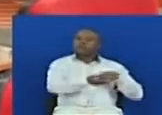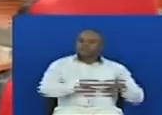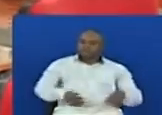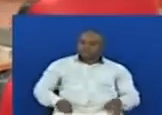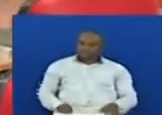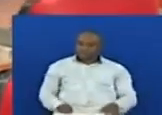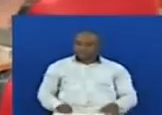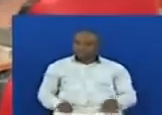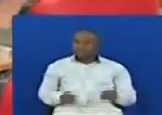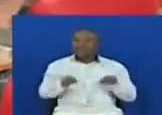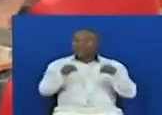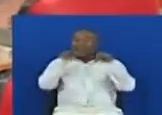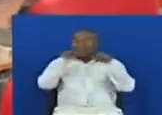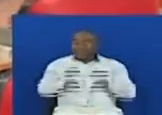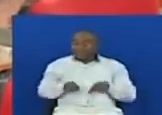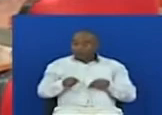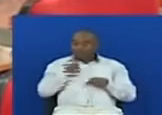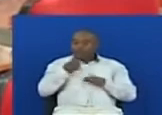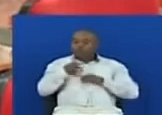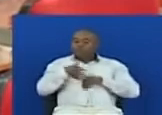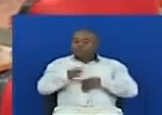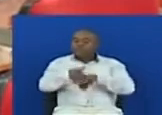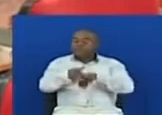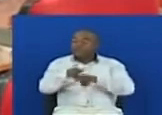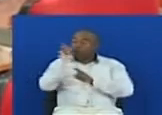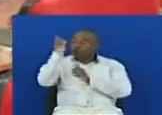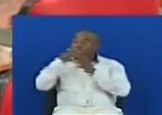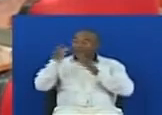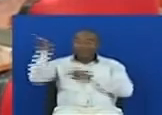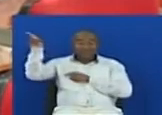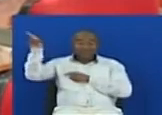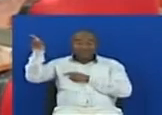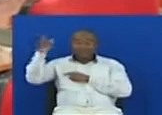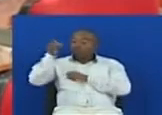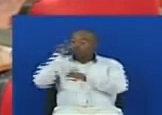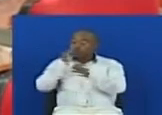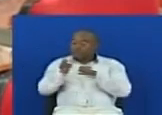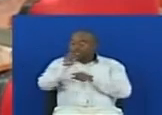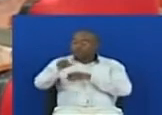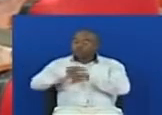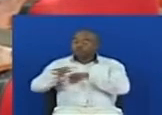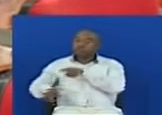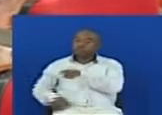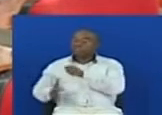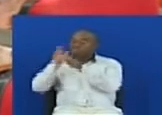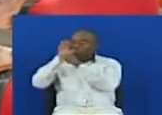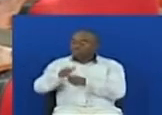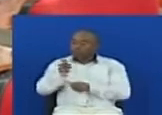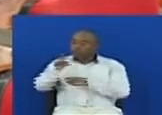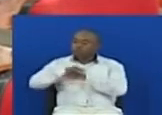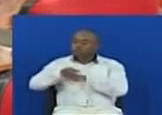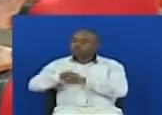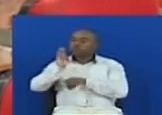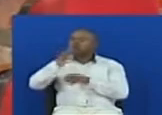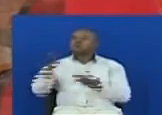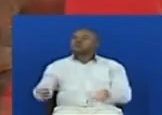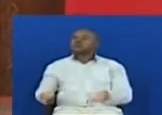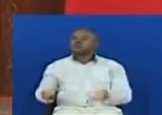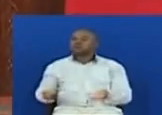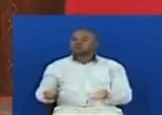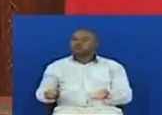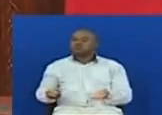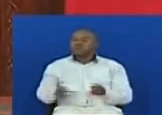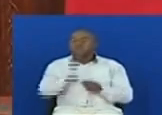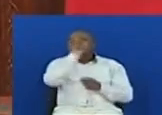leo wazungumze maandamano yanayofanyika maendeleo Marekani ya kuwapinga watu weusi na kunyanyasa watu weusi. Wako wapi mundani zaidi kukimbia kimbia